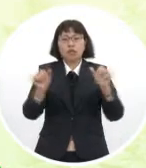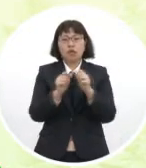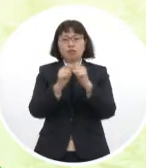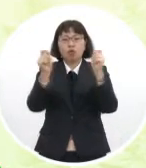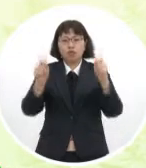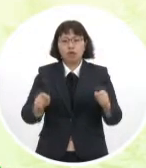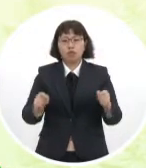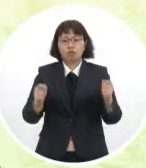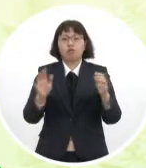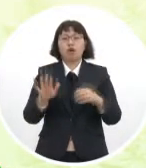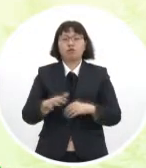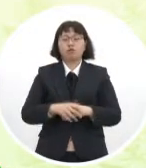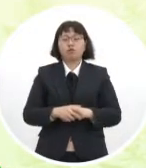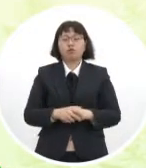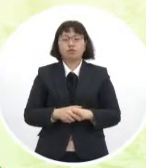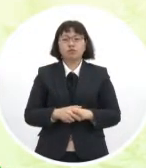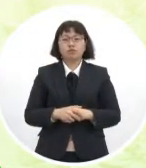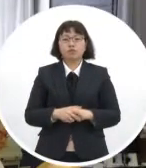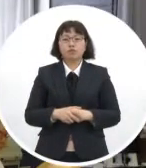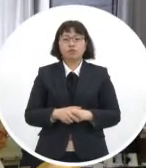っているよね。